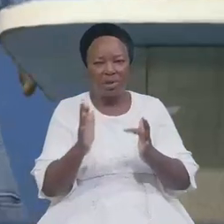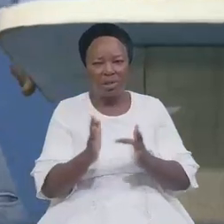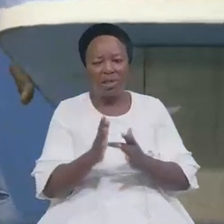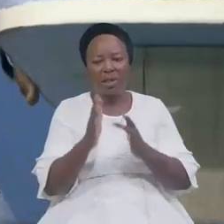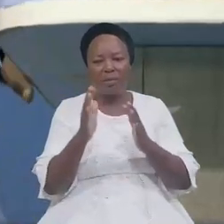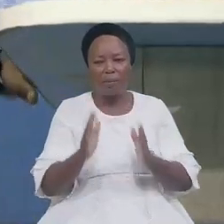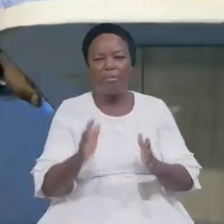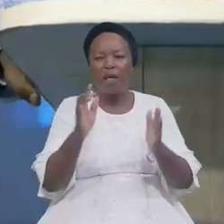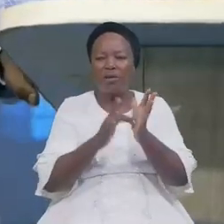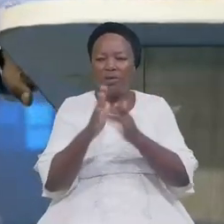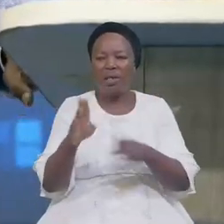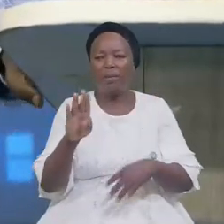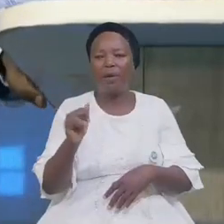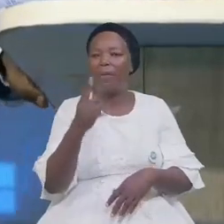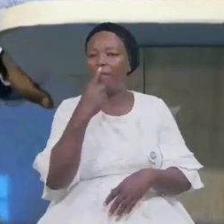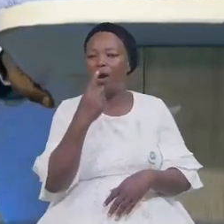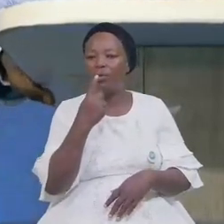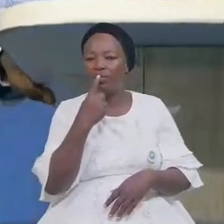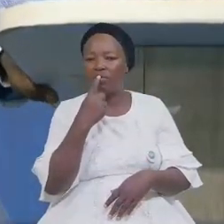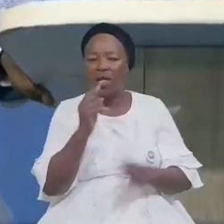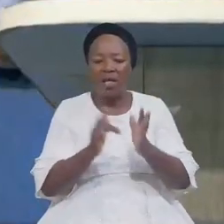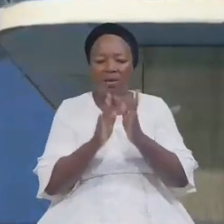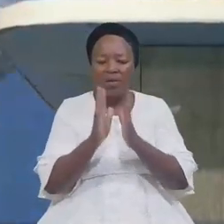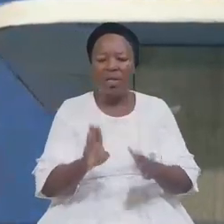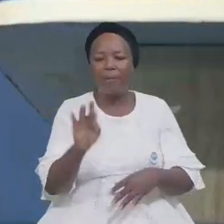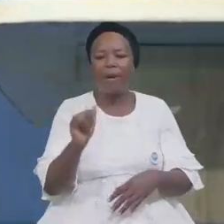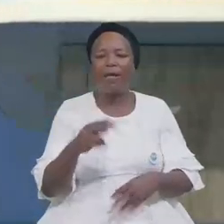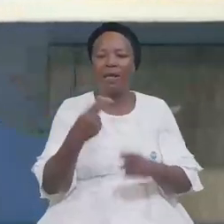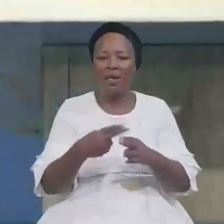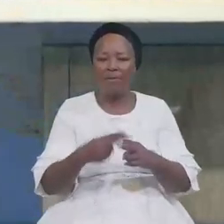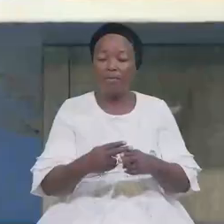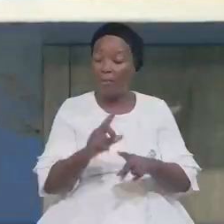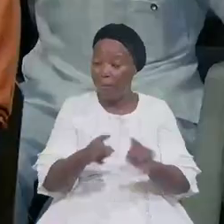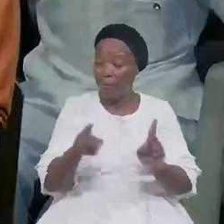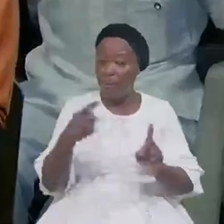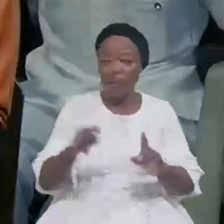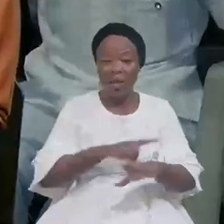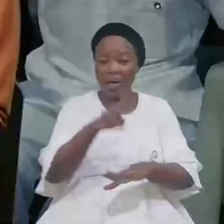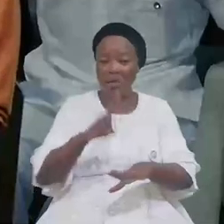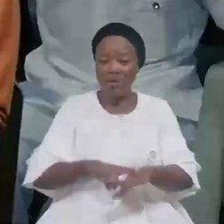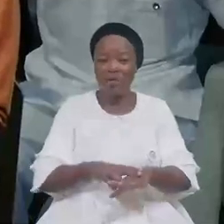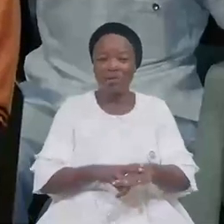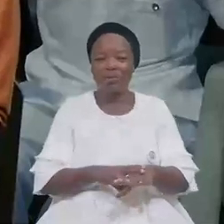chrétien par la bouche. Le chrétien de nom. Mais la nature.